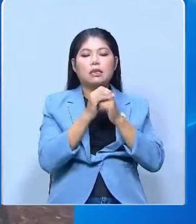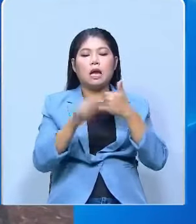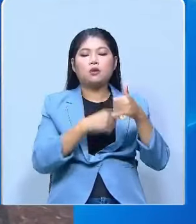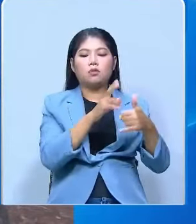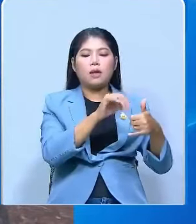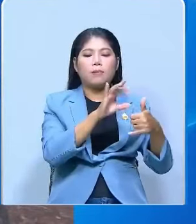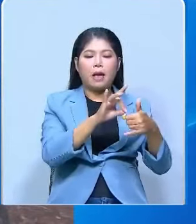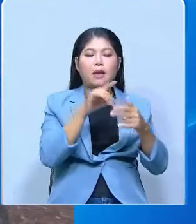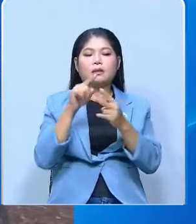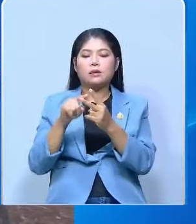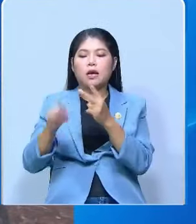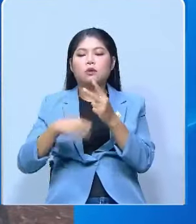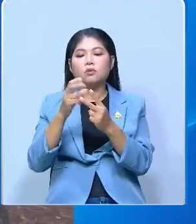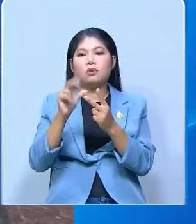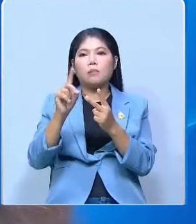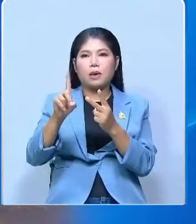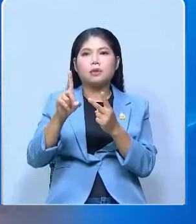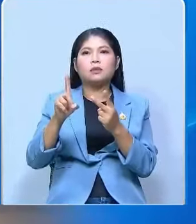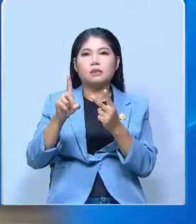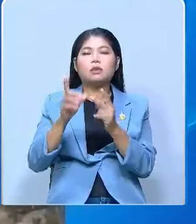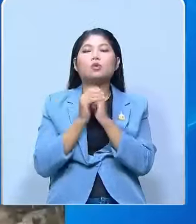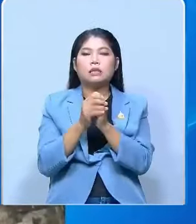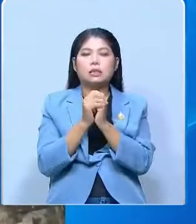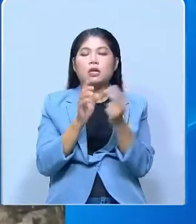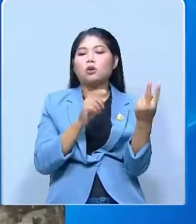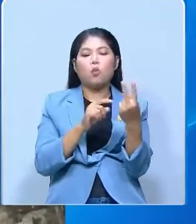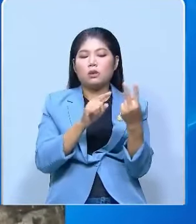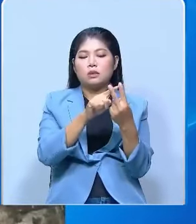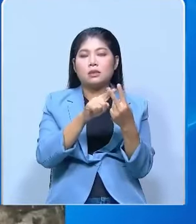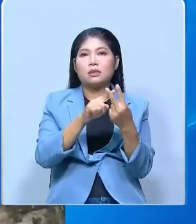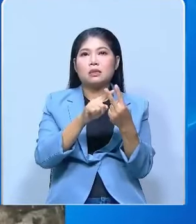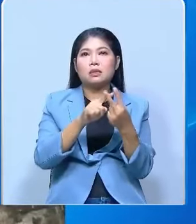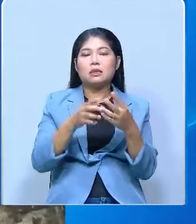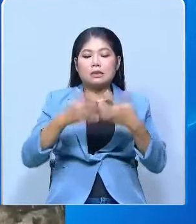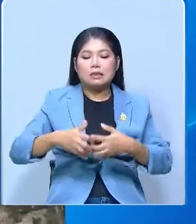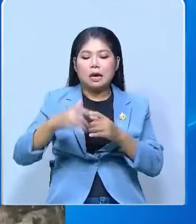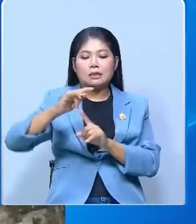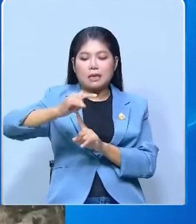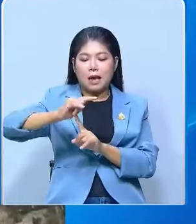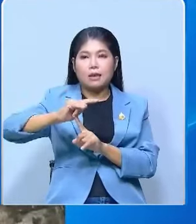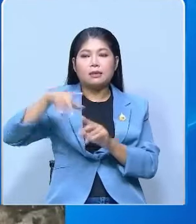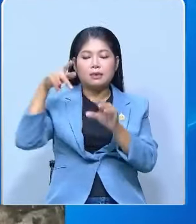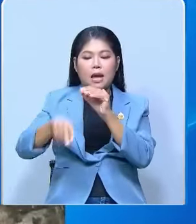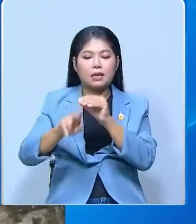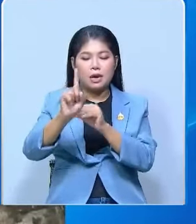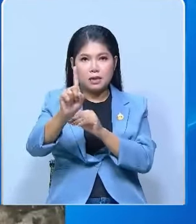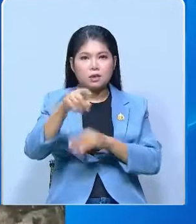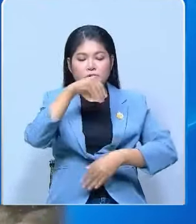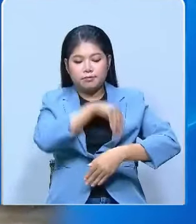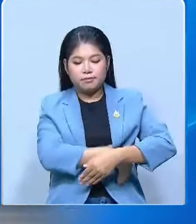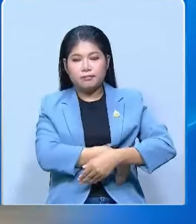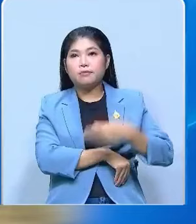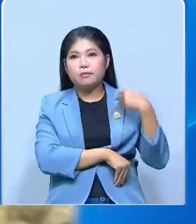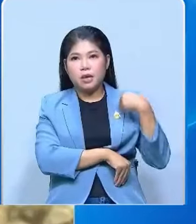ก็นายเจิ้งหงอายุ31ปีสัญชาติจีนค่ะพร้อมกับเครื่องตัดสัญญาณรีโมททำเอง1เครื่องซุกซ่อนอยู่ในกระเป๋าสะพายข้าง